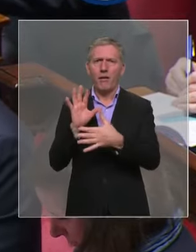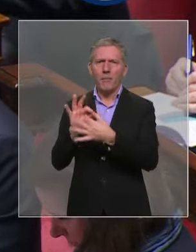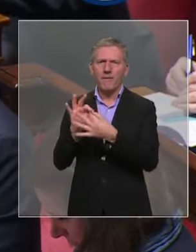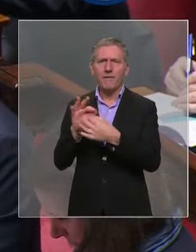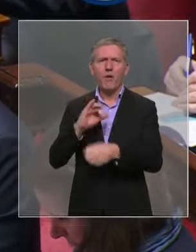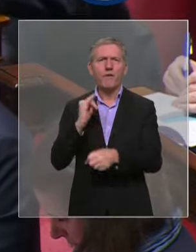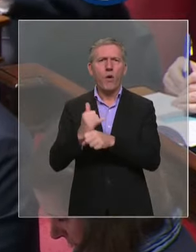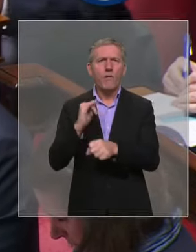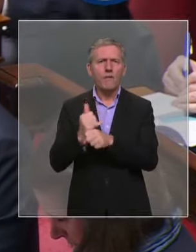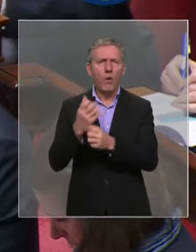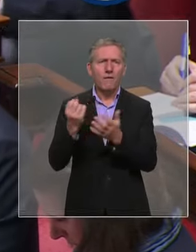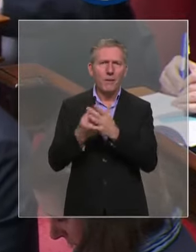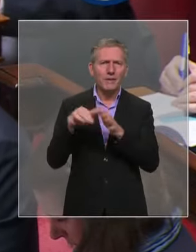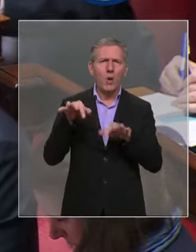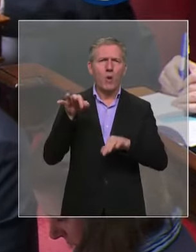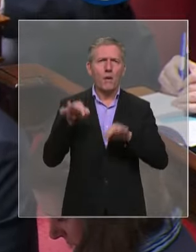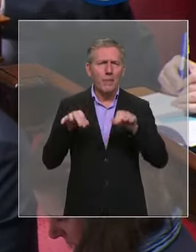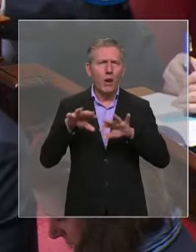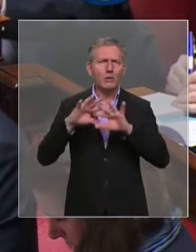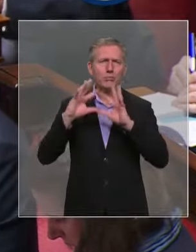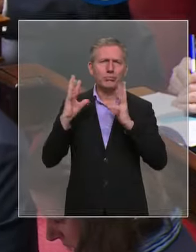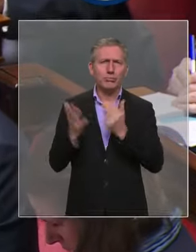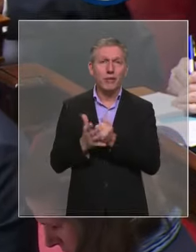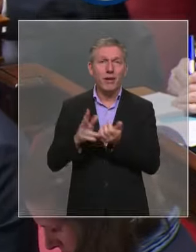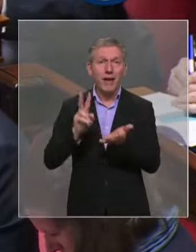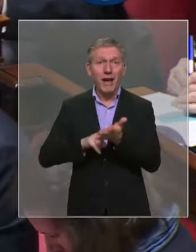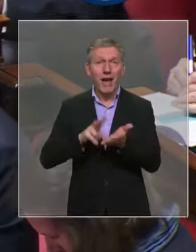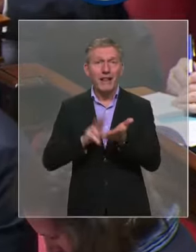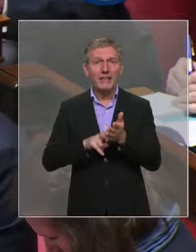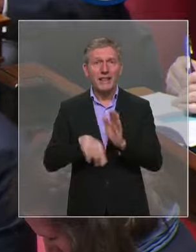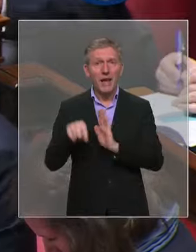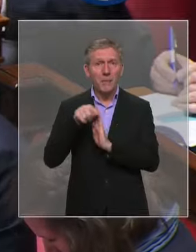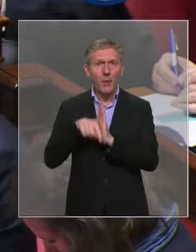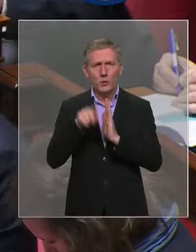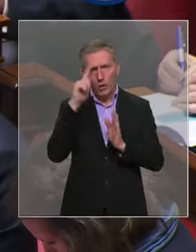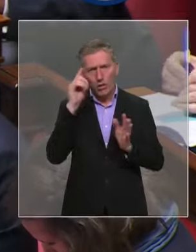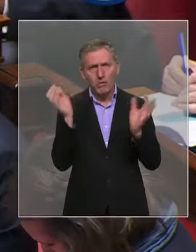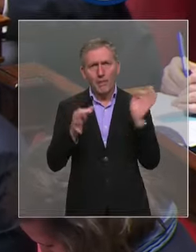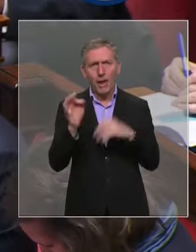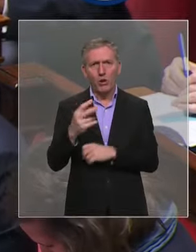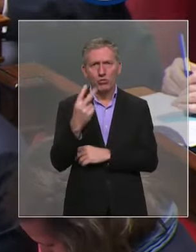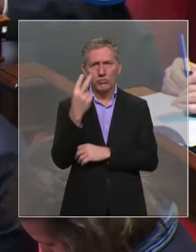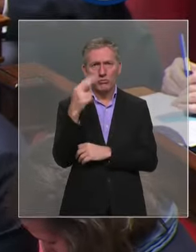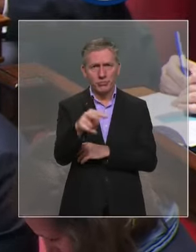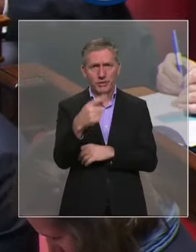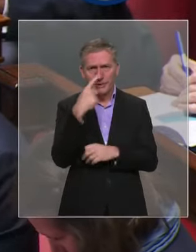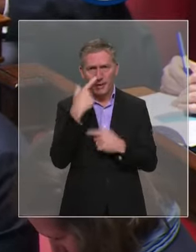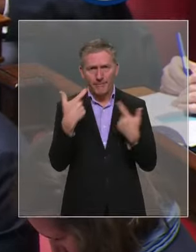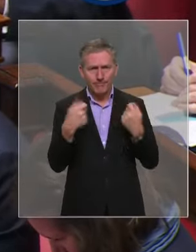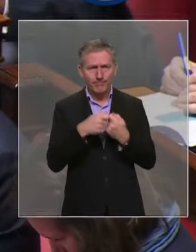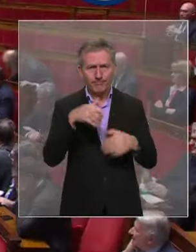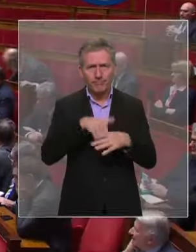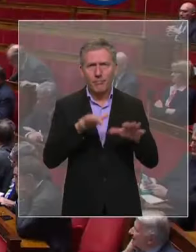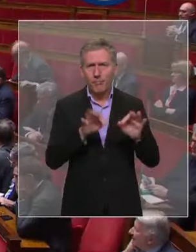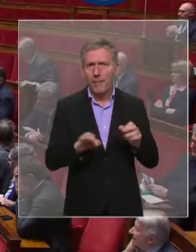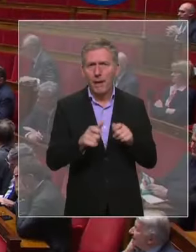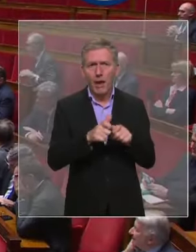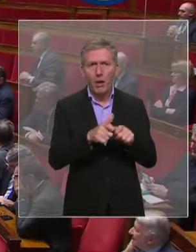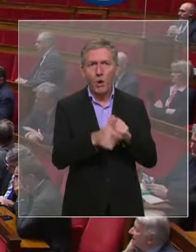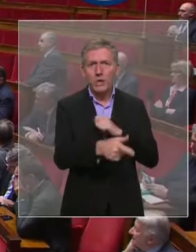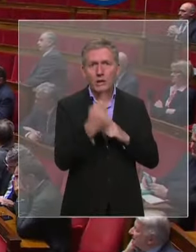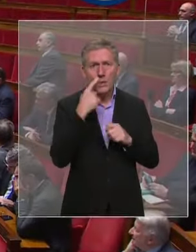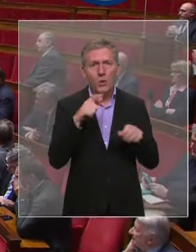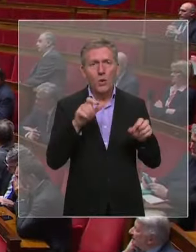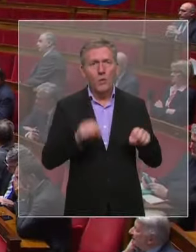fake news, les manipulations et la réalité de mesures démagogiques qui n'ont aucun impact sur le